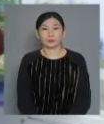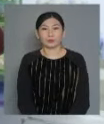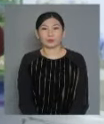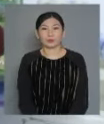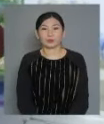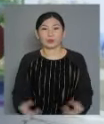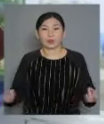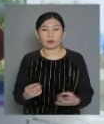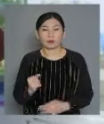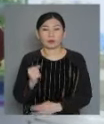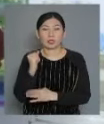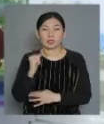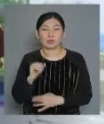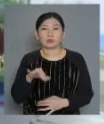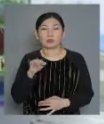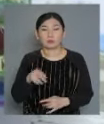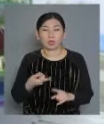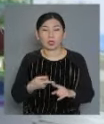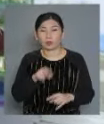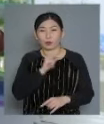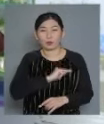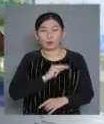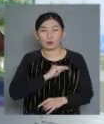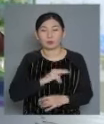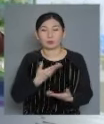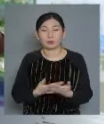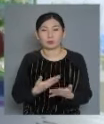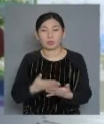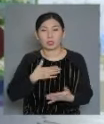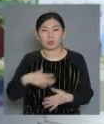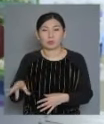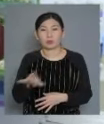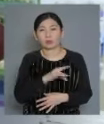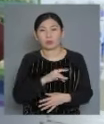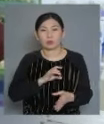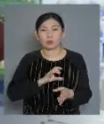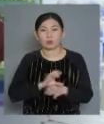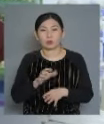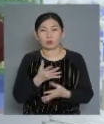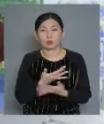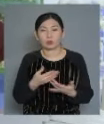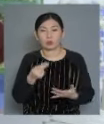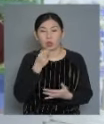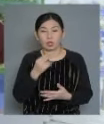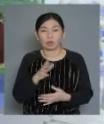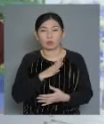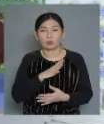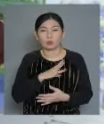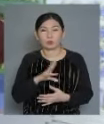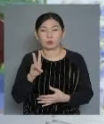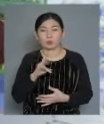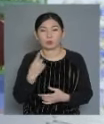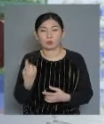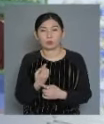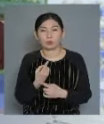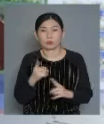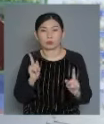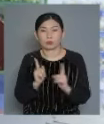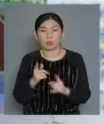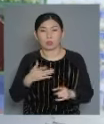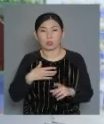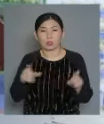Надо поддержать предпринимателей, которые работают. Например, в нашем регионе производят много разных продуктов, но ни одной из них не встретишь в